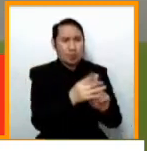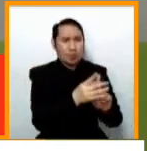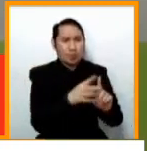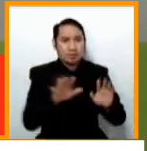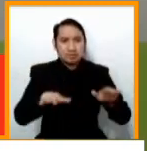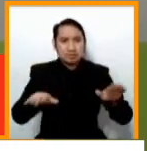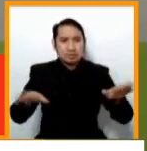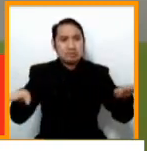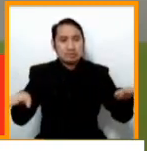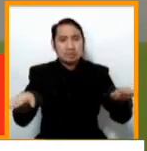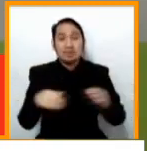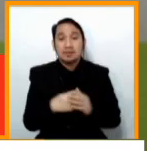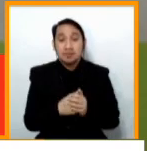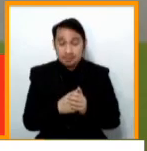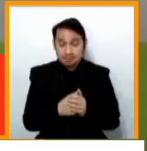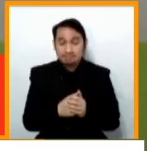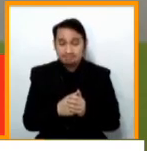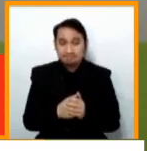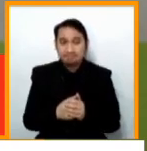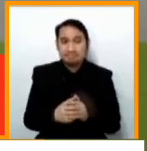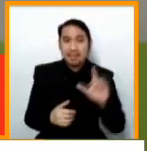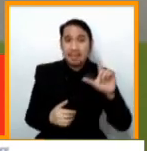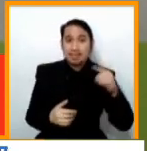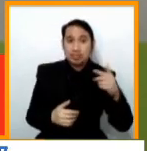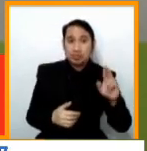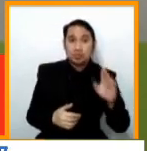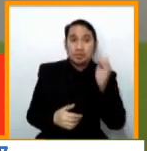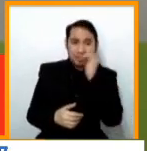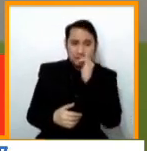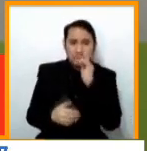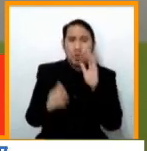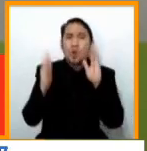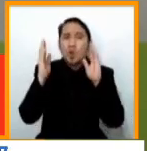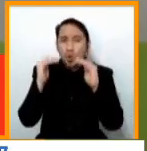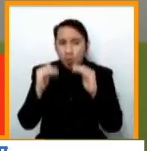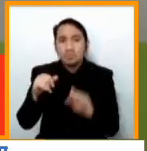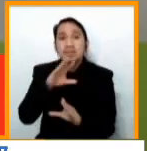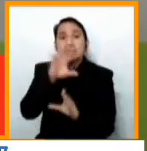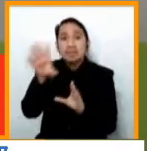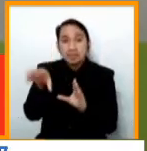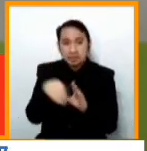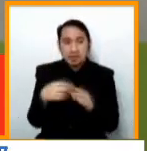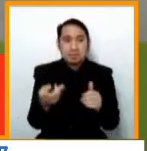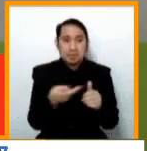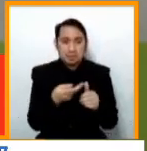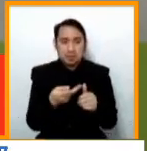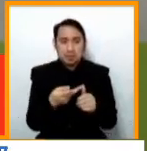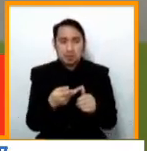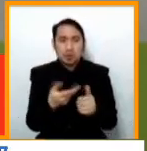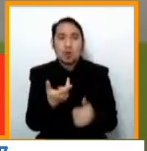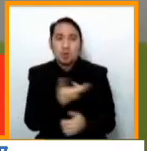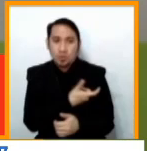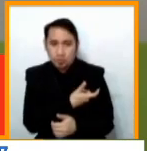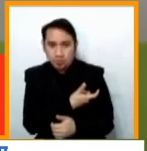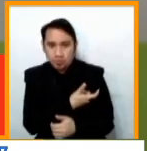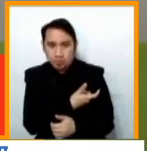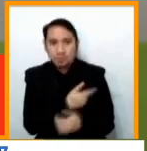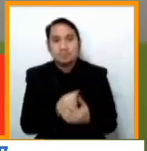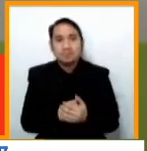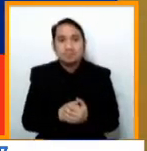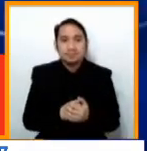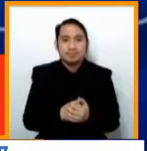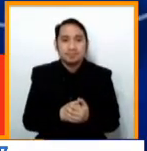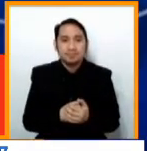lungsod. Kaya tugon ng LGU na sana ay maisama na sila sa mga prioridad na mabakunahan kontra COVID-19.